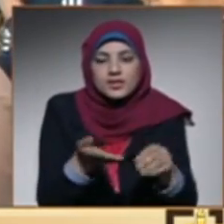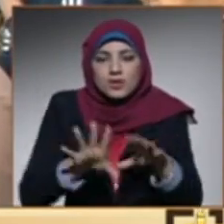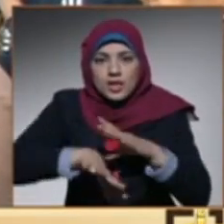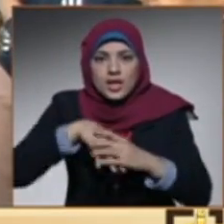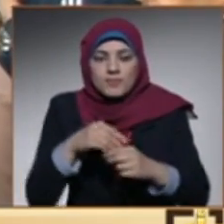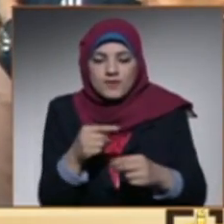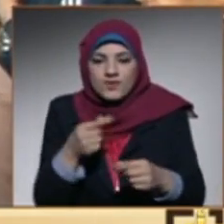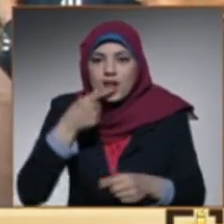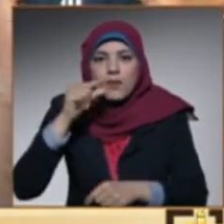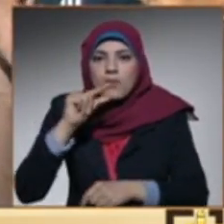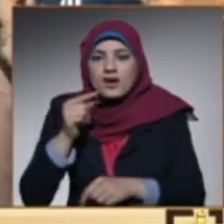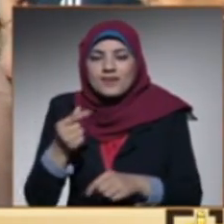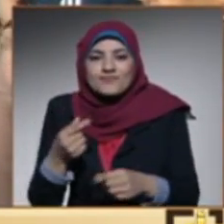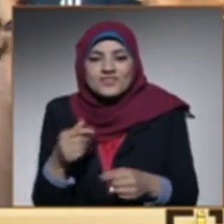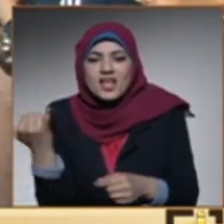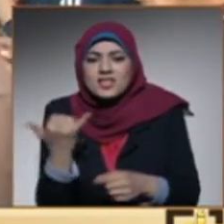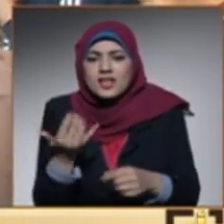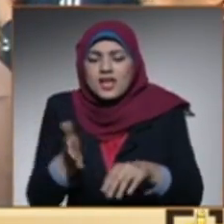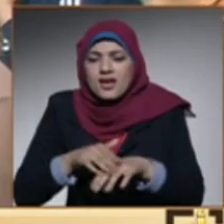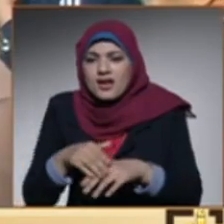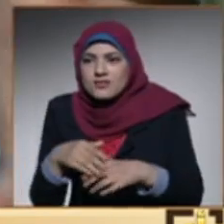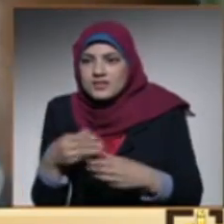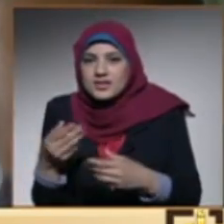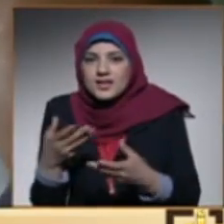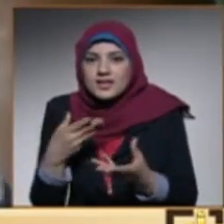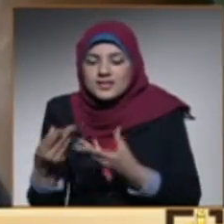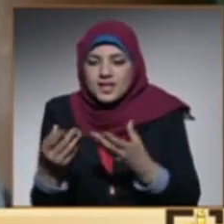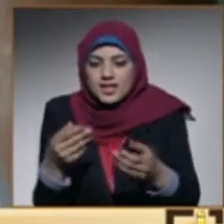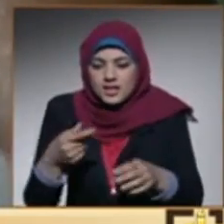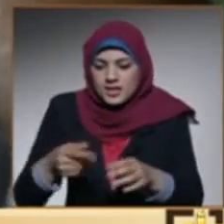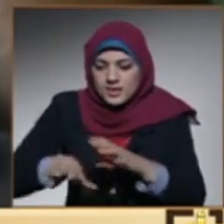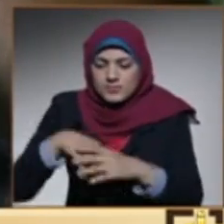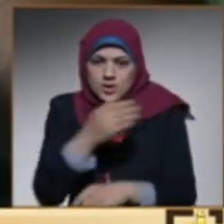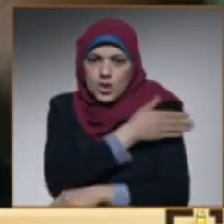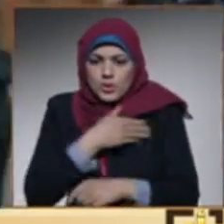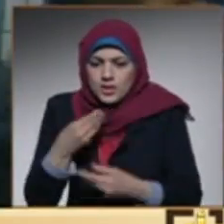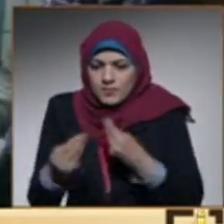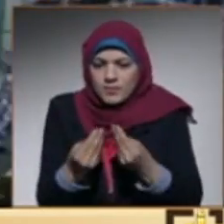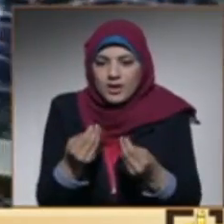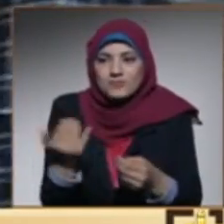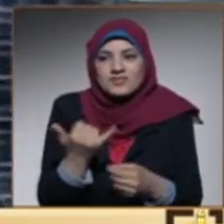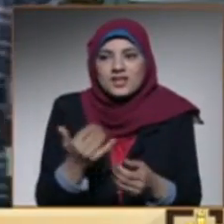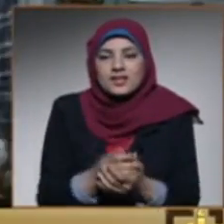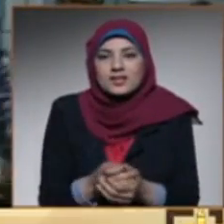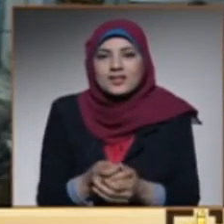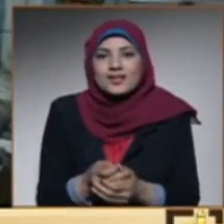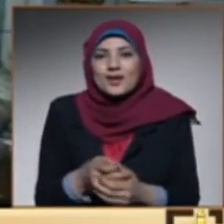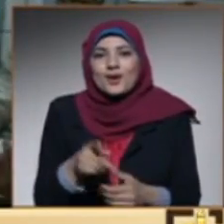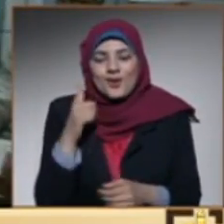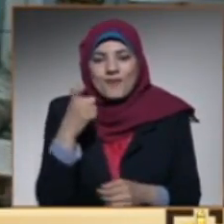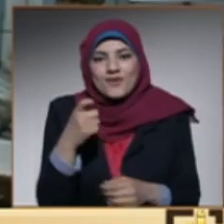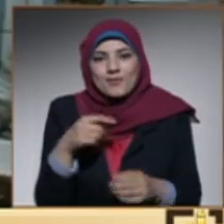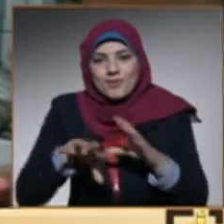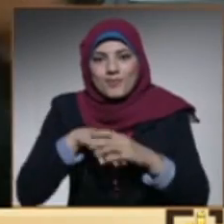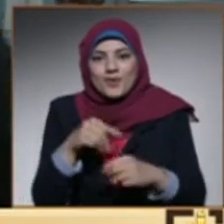بالمقهى، تيسيرا على رواده كيفية التواصل كغيرهم من البشر. يعني القهوة بيعملها كده،